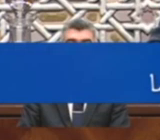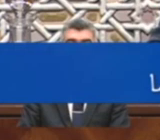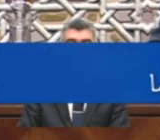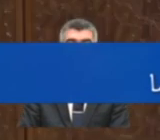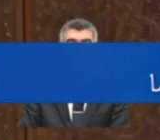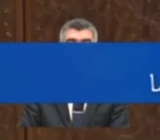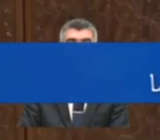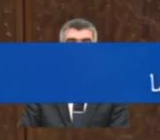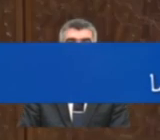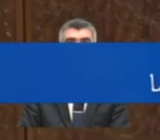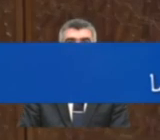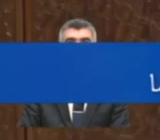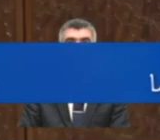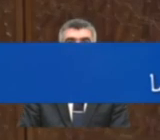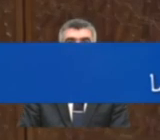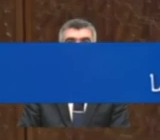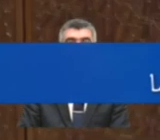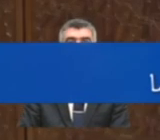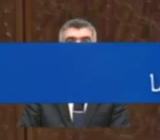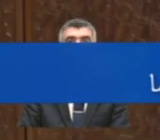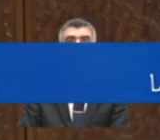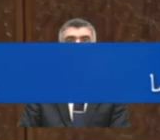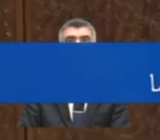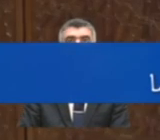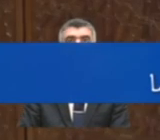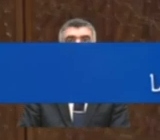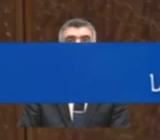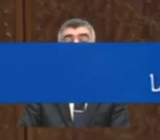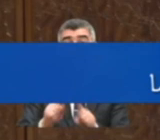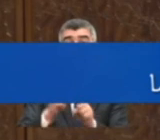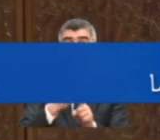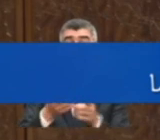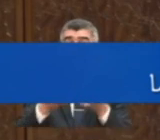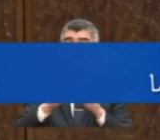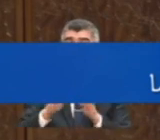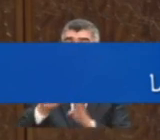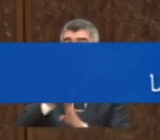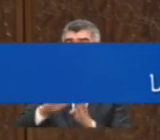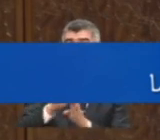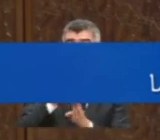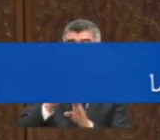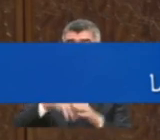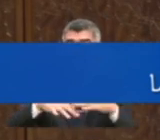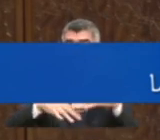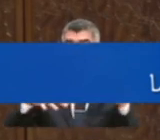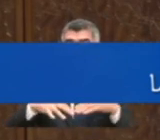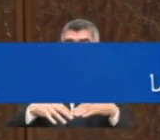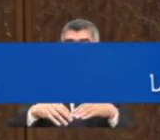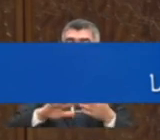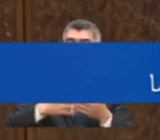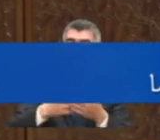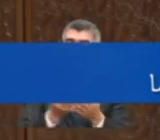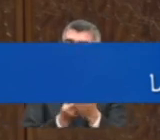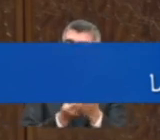انا باش مع الله اكبر مع باش نطمئنوا للاخوات والاخوان الساده النواب والنائبات كاع الملاحظات اللي كتكلموا